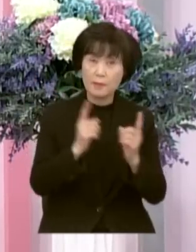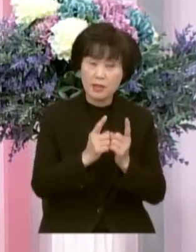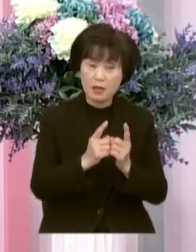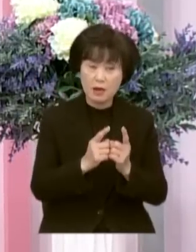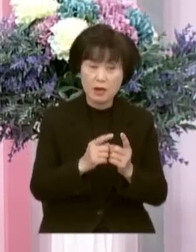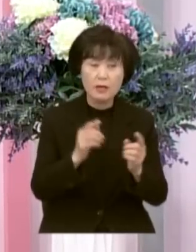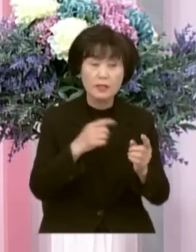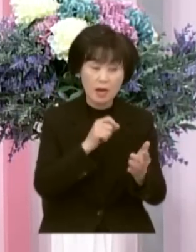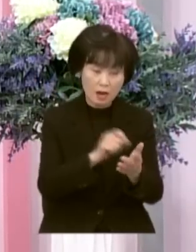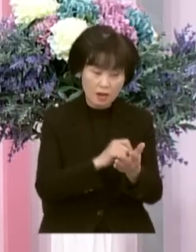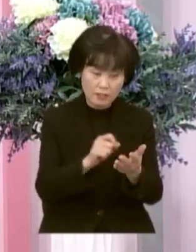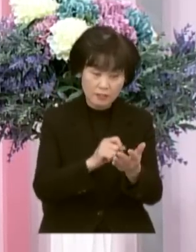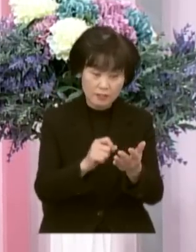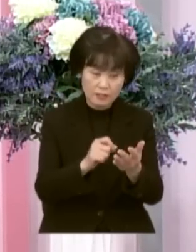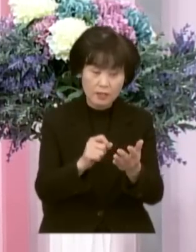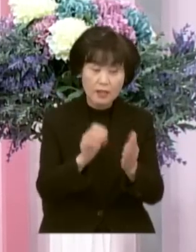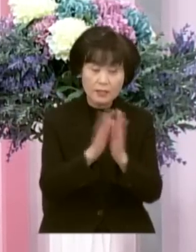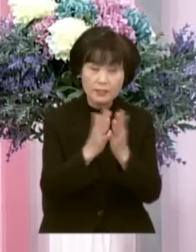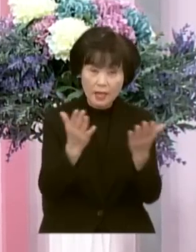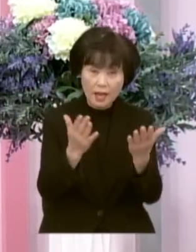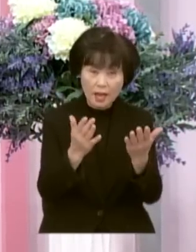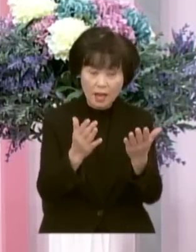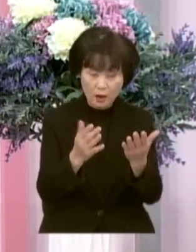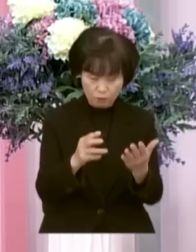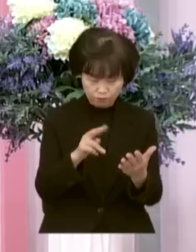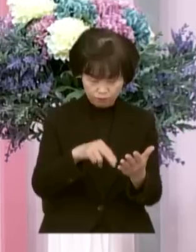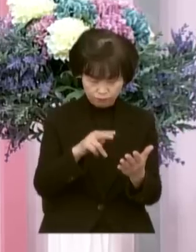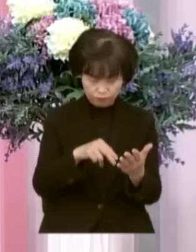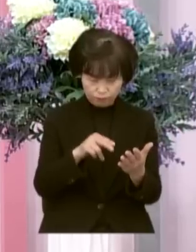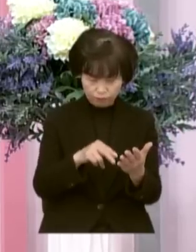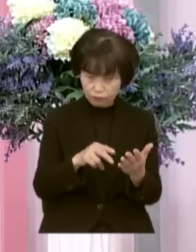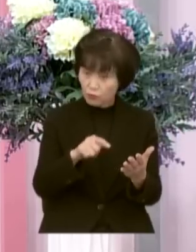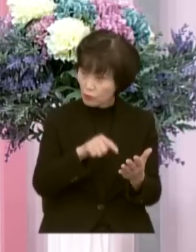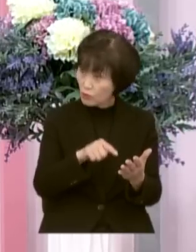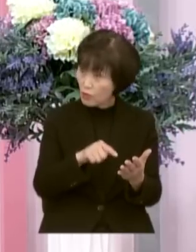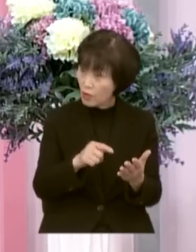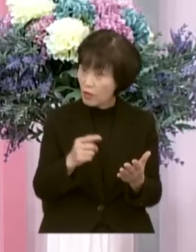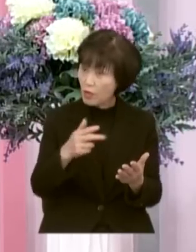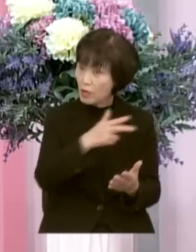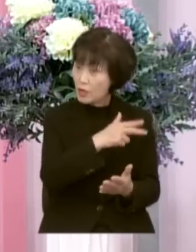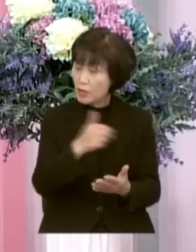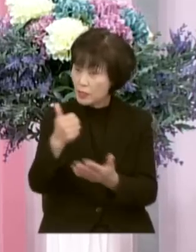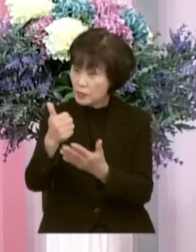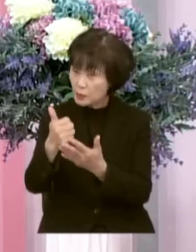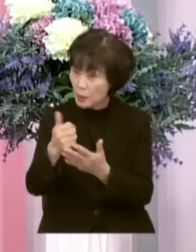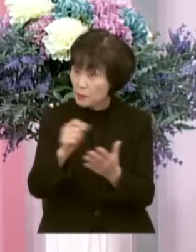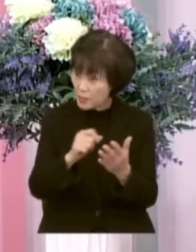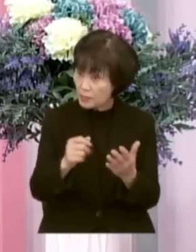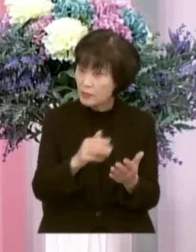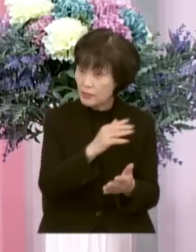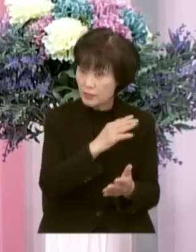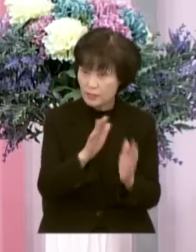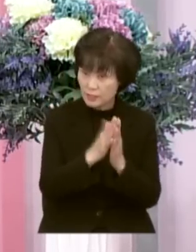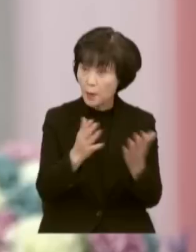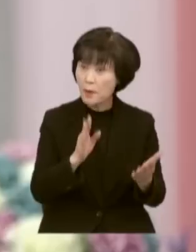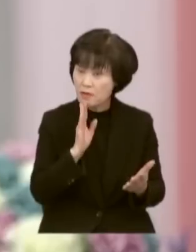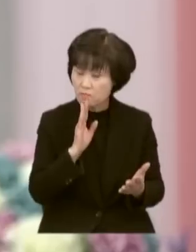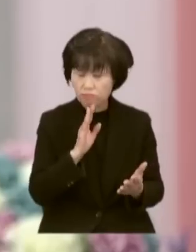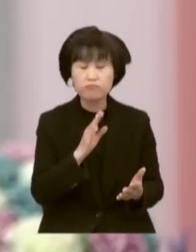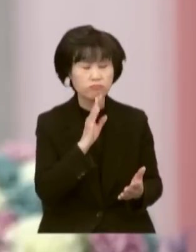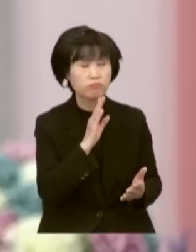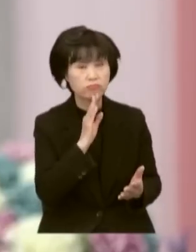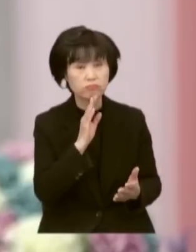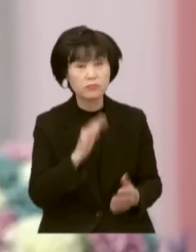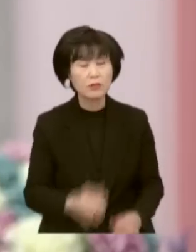저 집사님께서 다 쓴 책이냐고 그래서 네 그렇습니다 그랬더니 이 책이 좀 특이하잖아요. 그렇죠. 테이프도 막 붙어있고